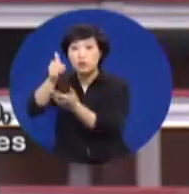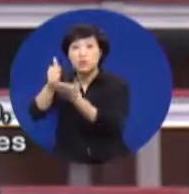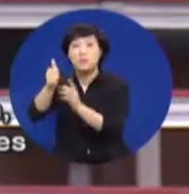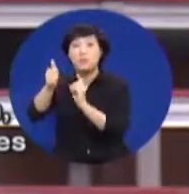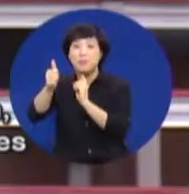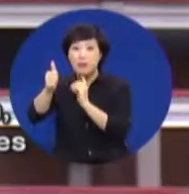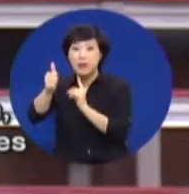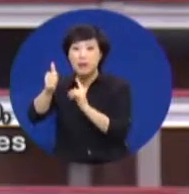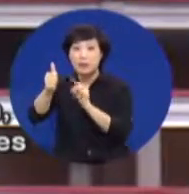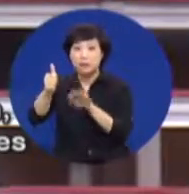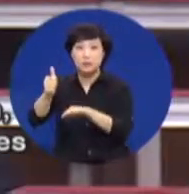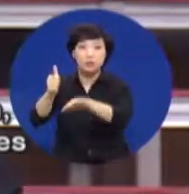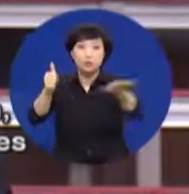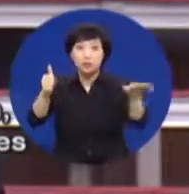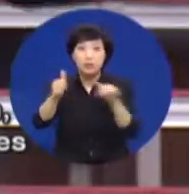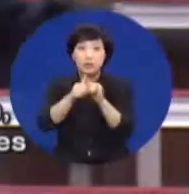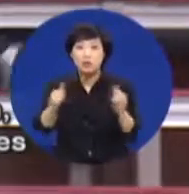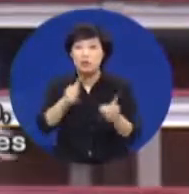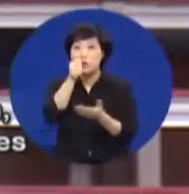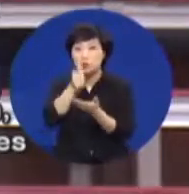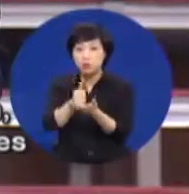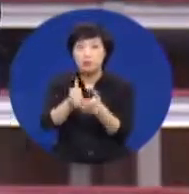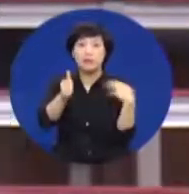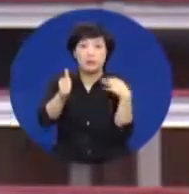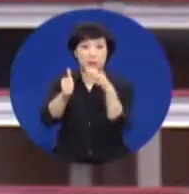예수님만 인류의 죄를